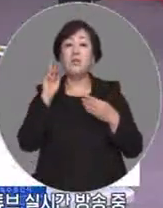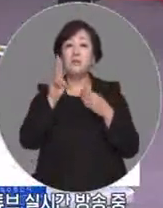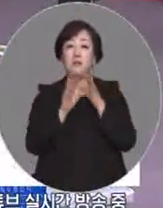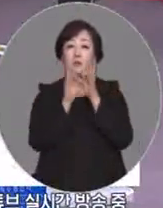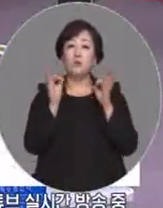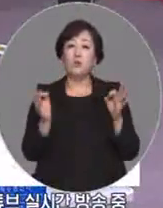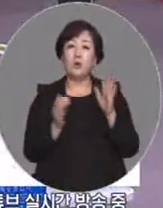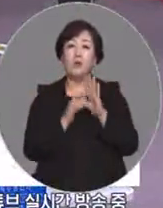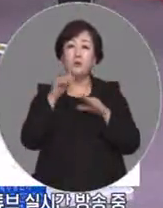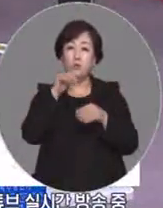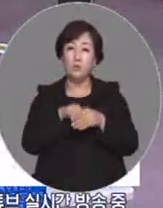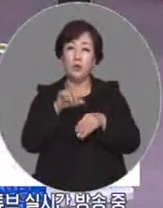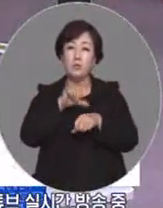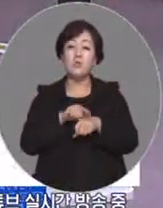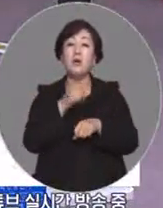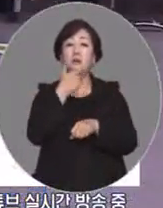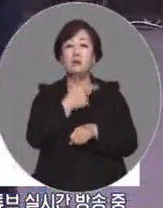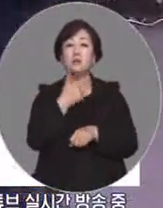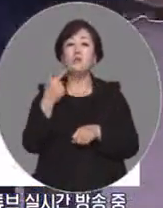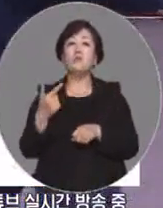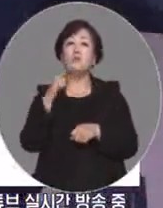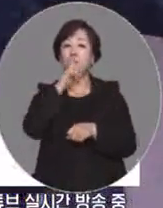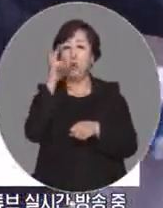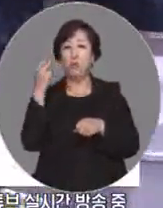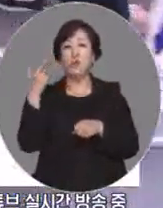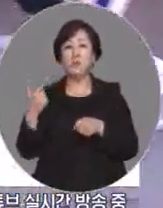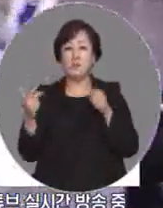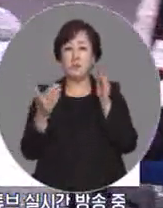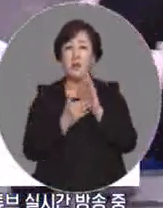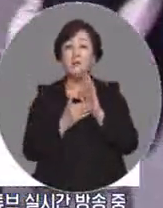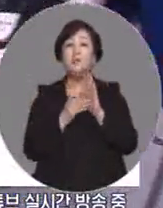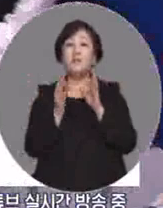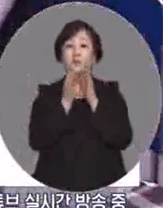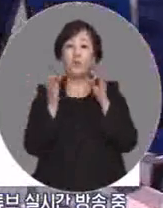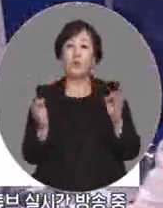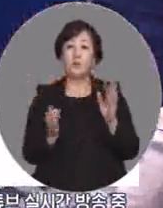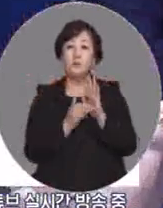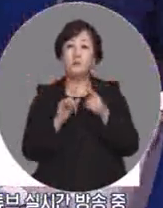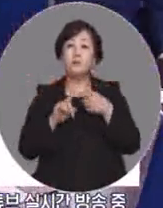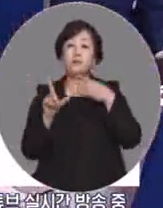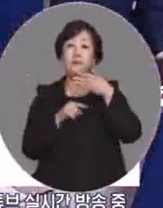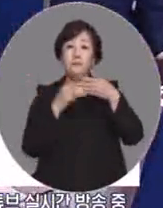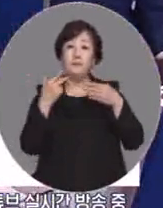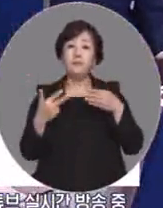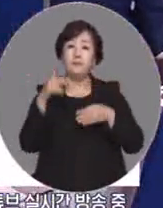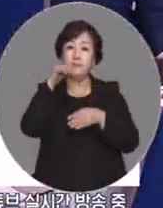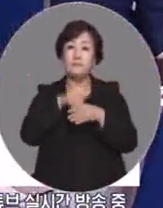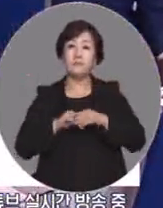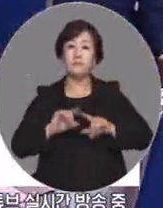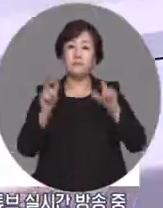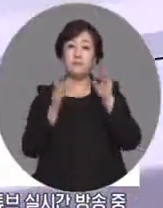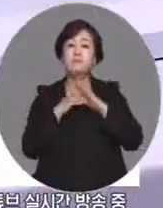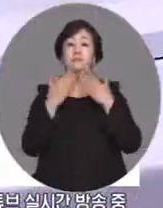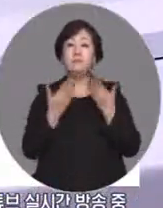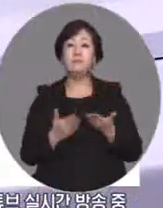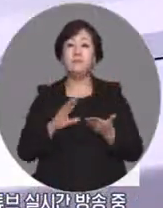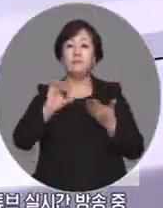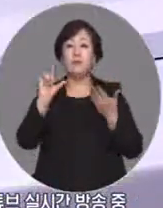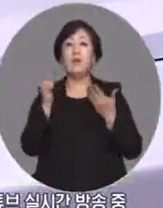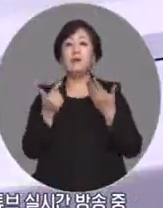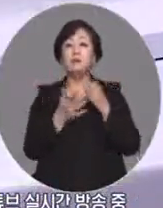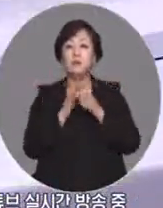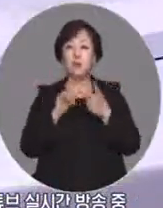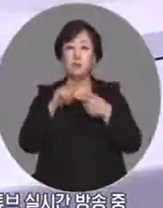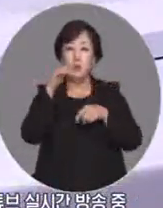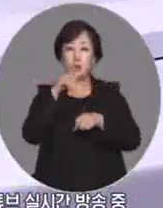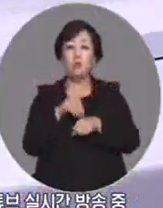실시되며 투표 시간은 오전 6시부터 오후 6시까지입니다. 4월 7일 선거 당일은 공휴일이 아니기 때문에